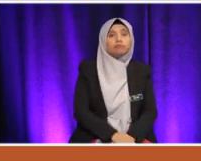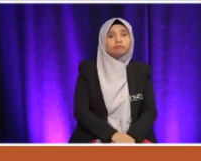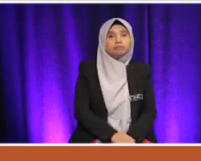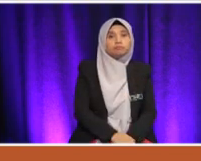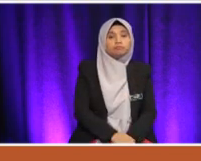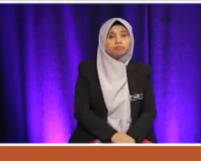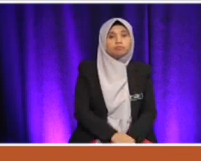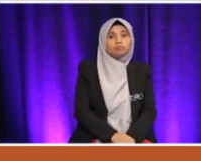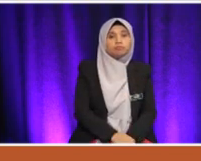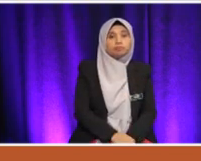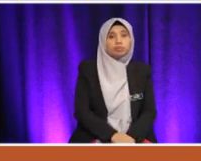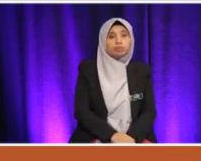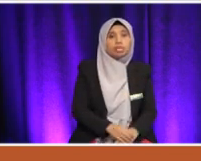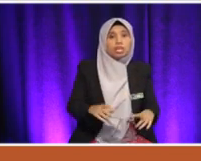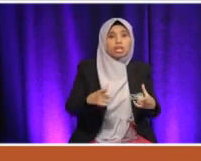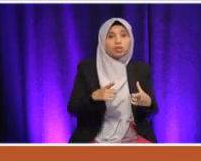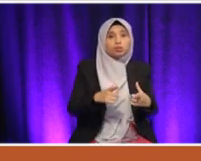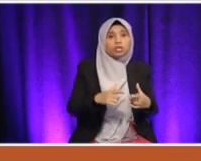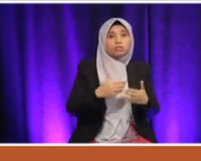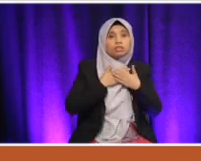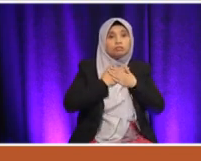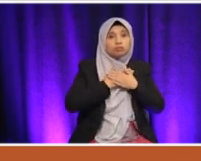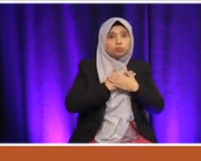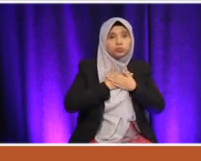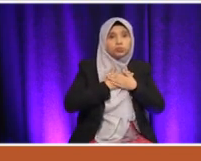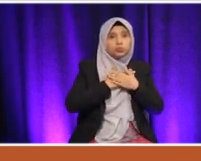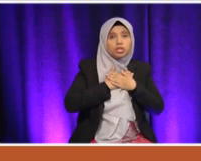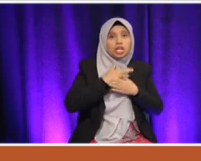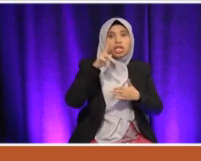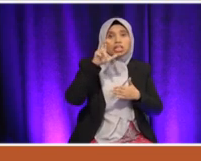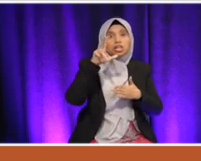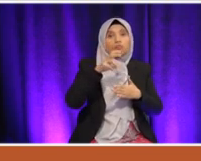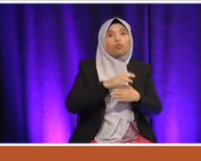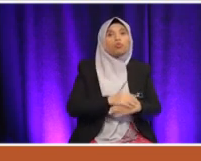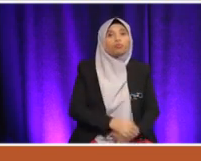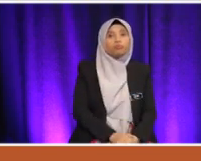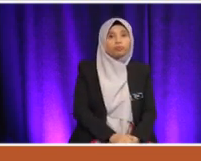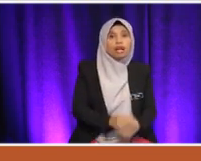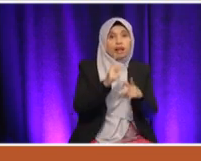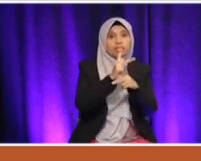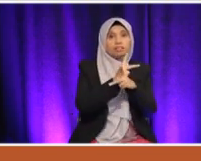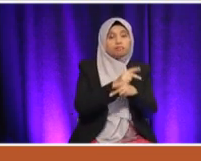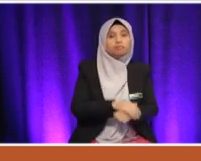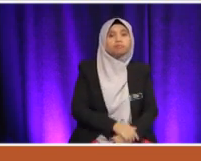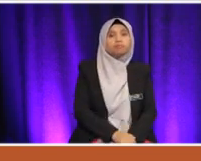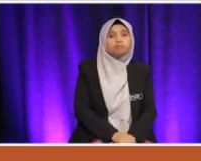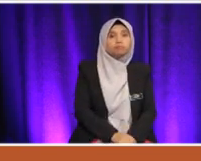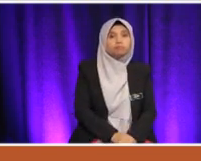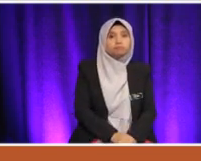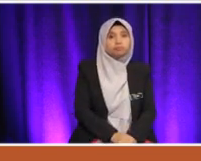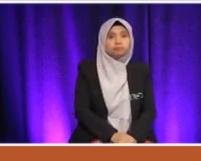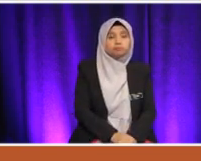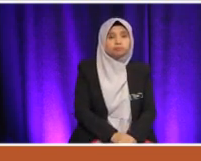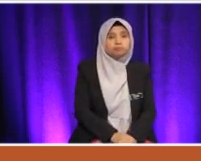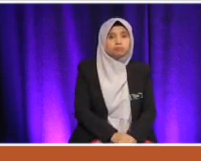yang keempat lakukan 30 tekanan dada pada 100 tekanan itu adalah langkah